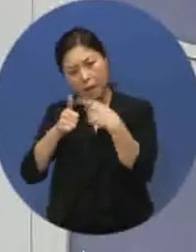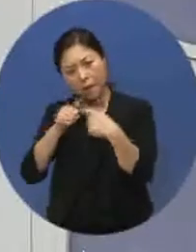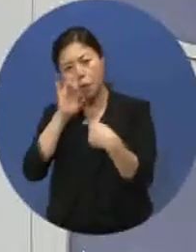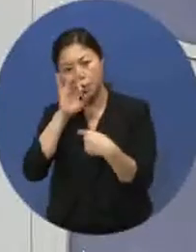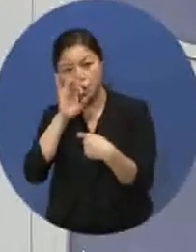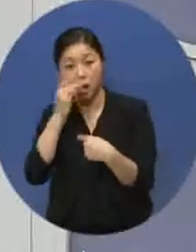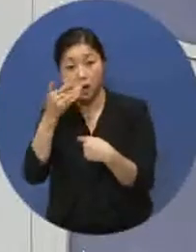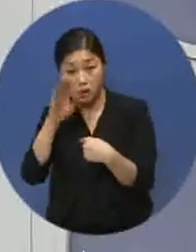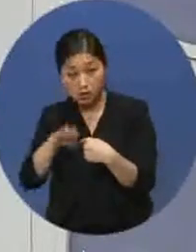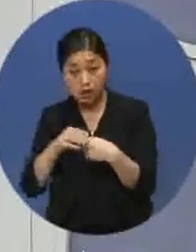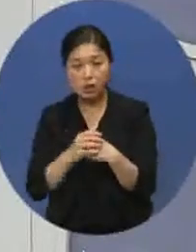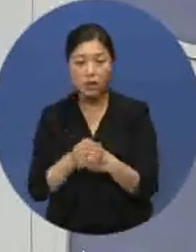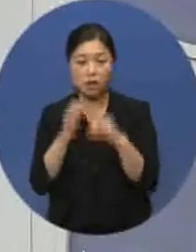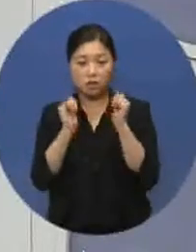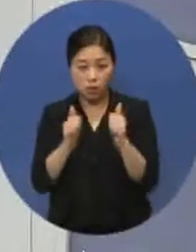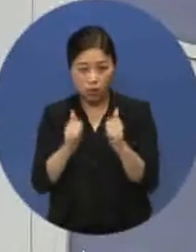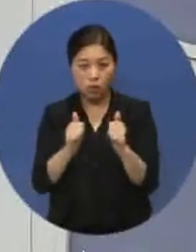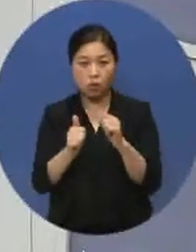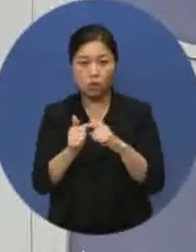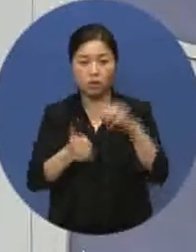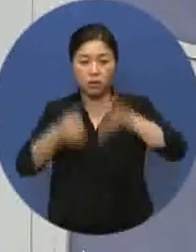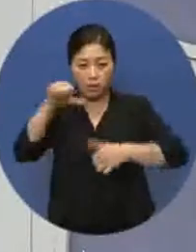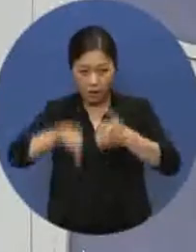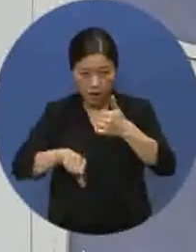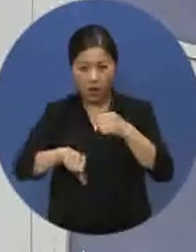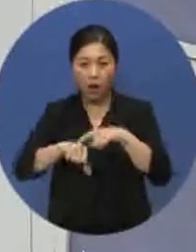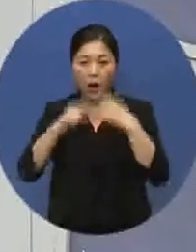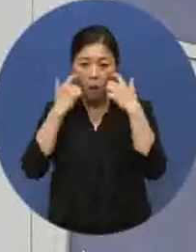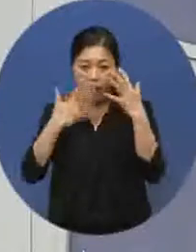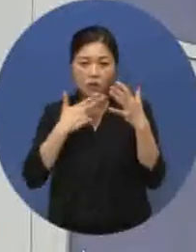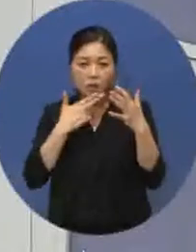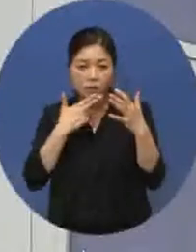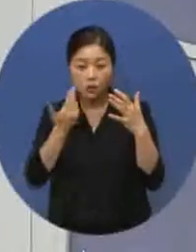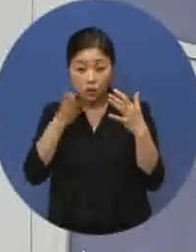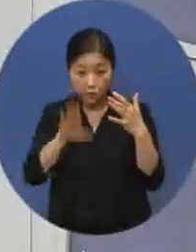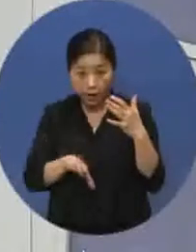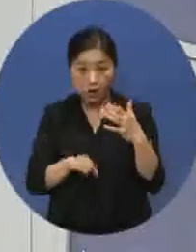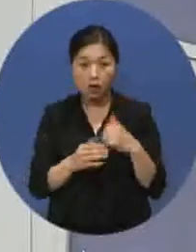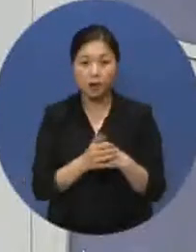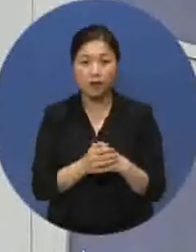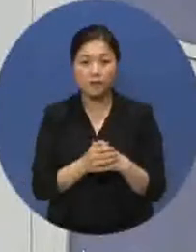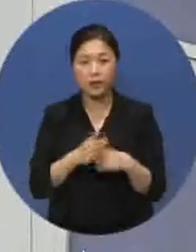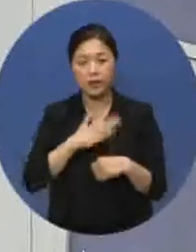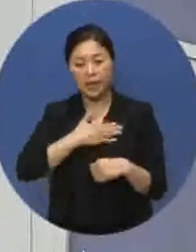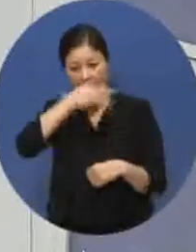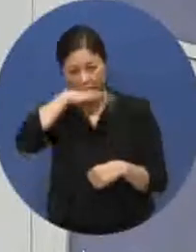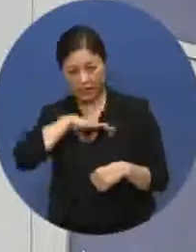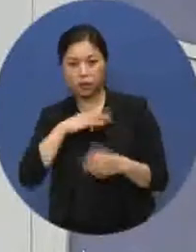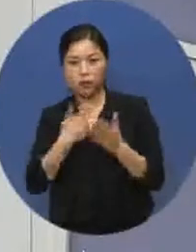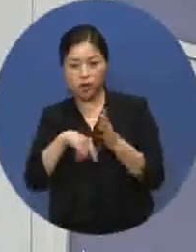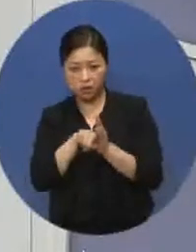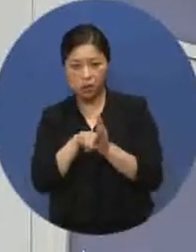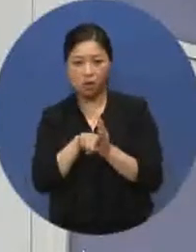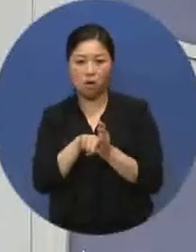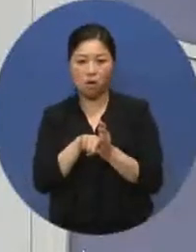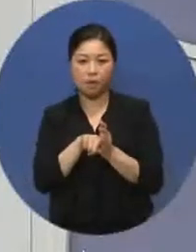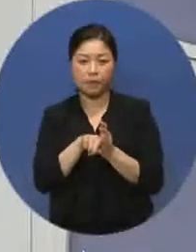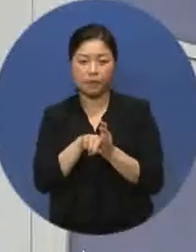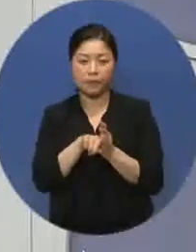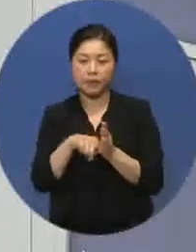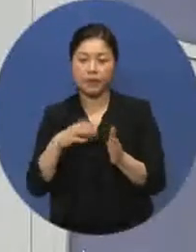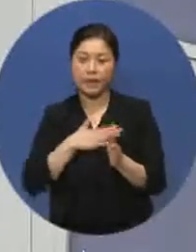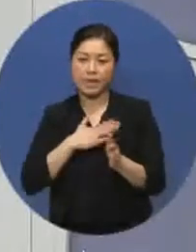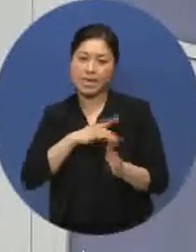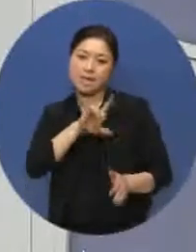본인이 소송의 승패가 거의 확실하지 않은데도 불구하고 어떤 본인의 어떤 그 수익이라든지 아니면